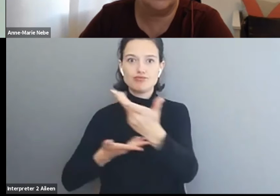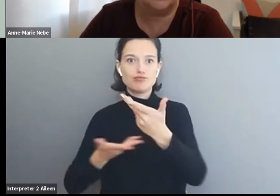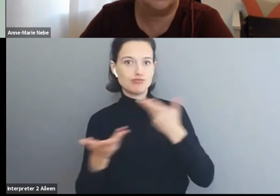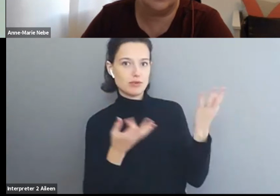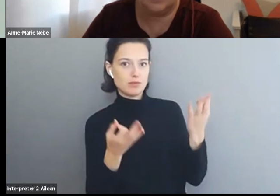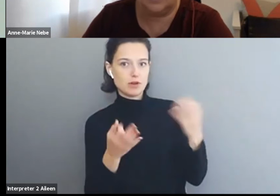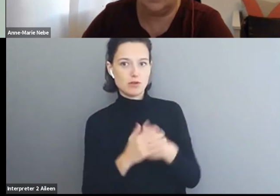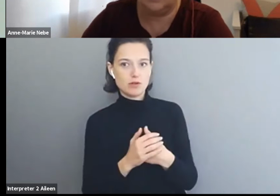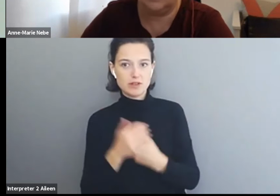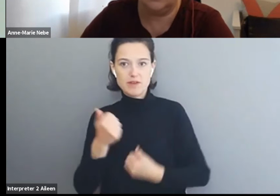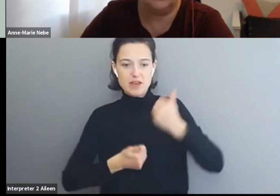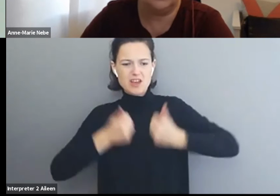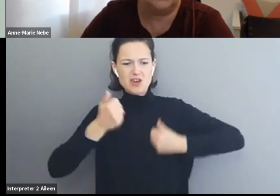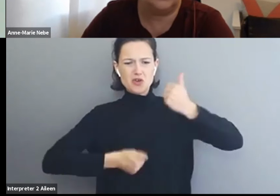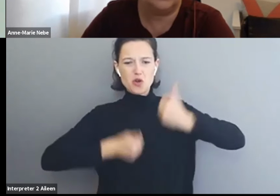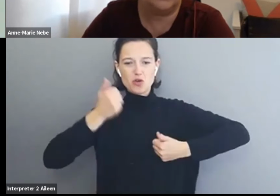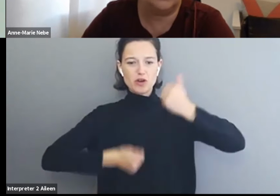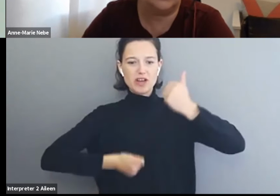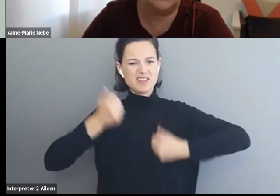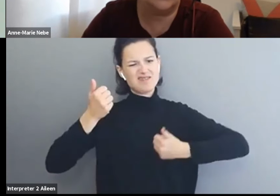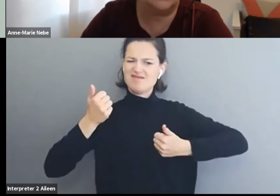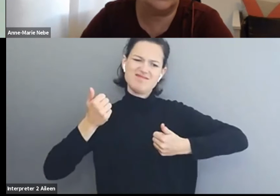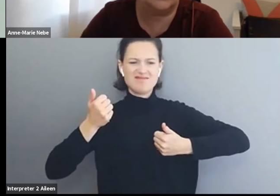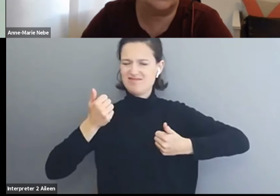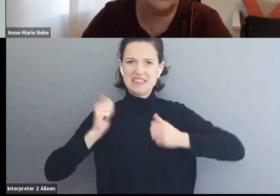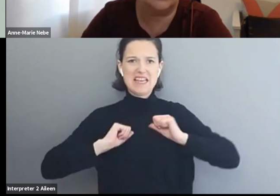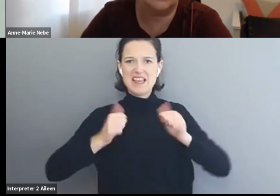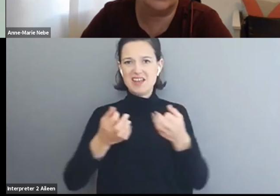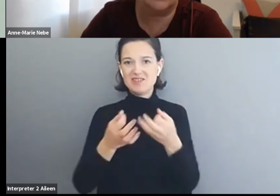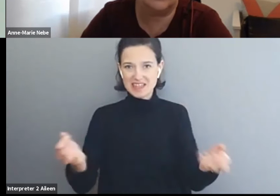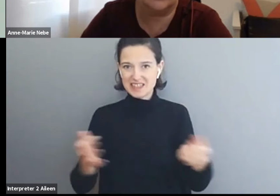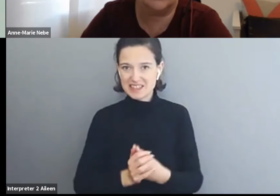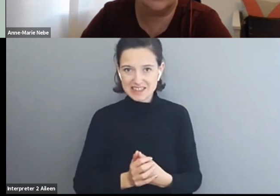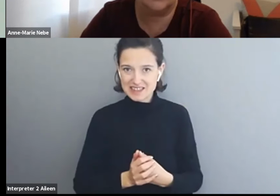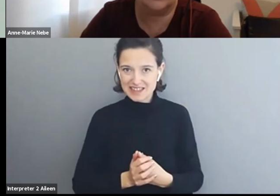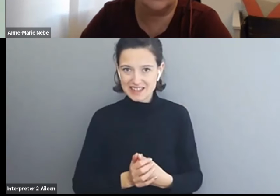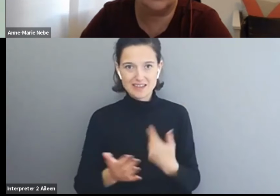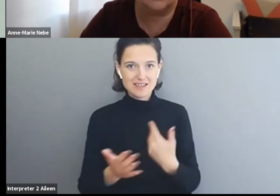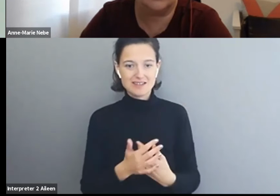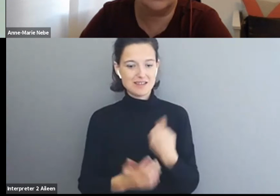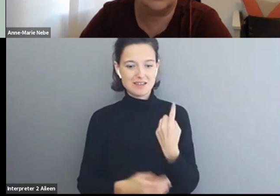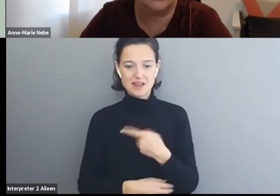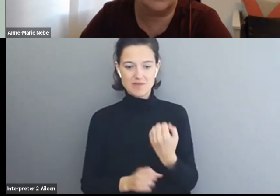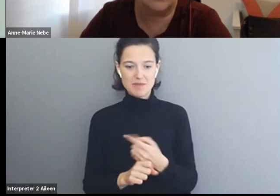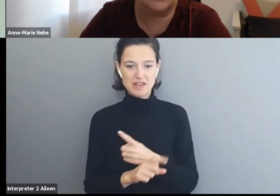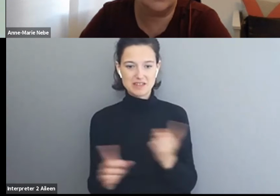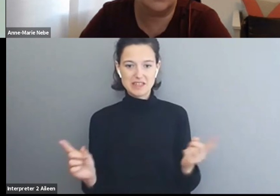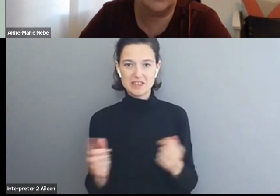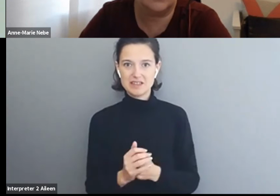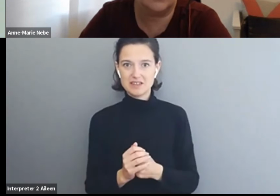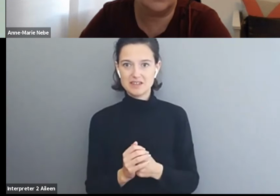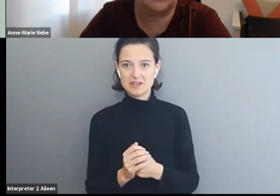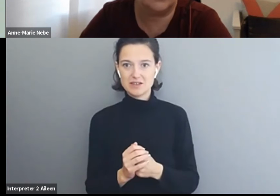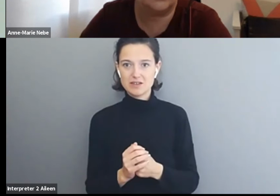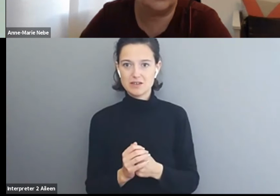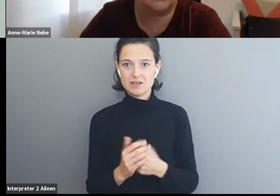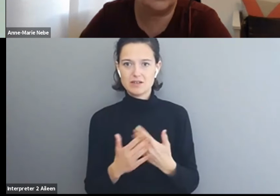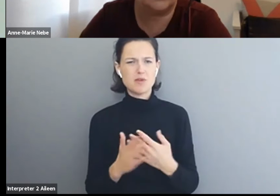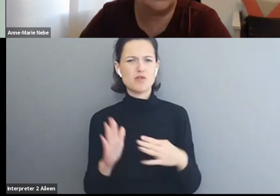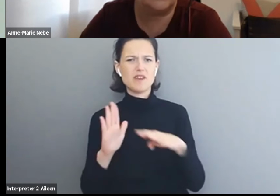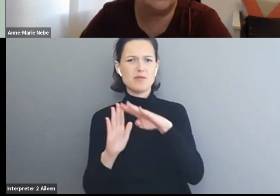Konkurrenzsituation jetzt hier zu spielen, finde ich, dient der Sache überhaupt nicht. Und darum tun wir das auch nicht. Ich habe das auf alle Fälle auch von der Programmleitung